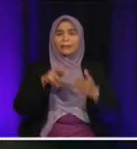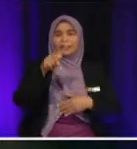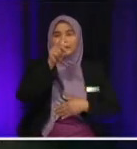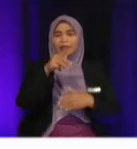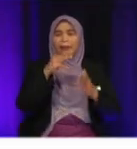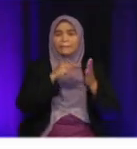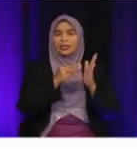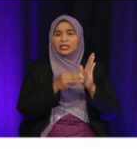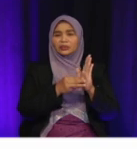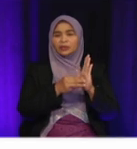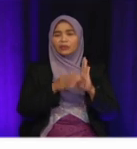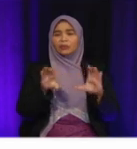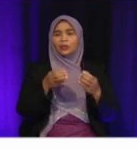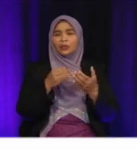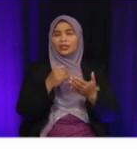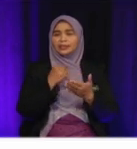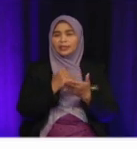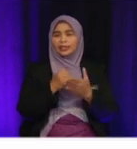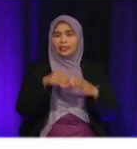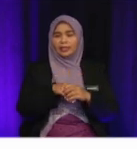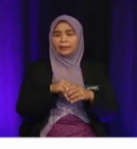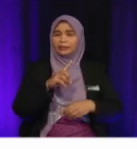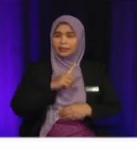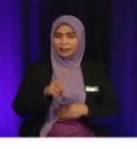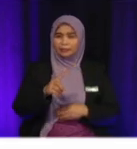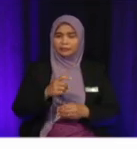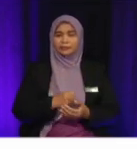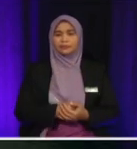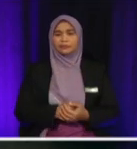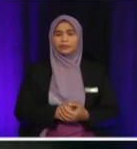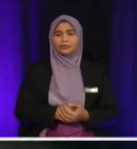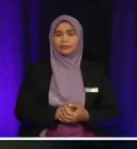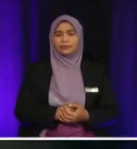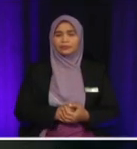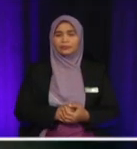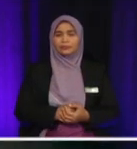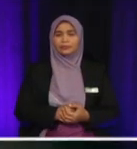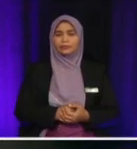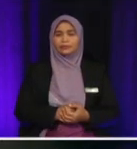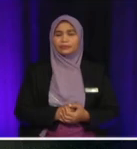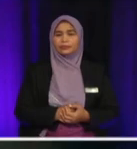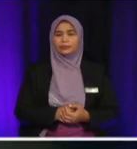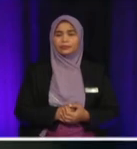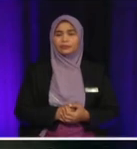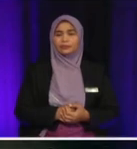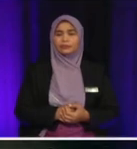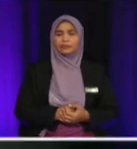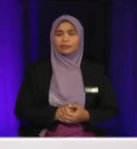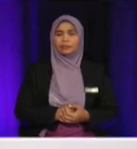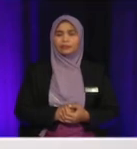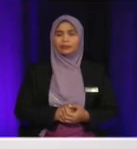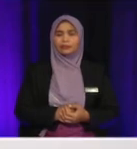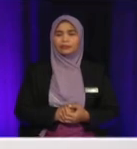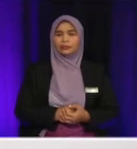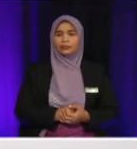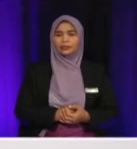maksud jenayah dalam Islam? Siapa nak jawab? Angkat tangan. Okey, terbuka. Okey, okay, nampak Hakim dulu angkat tangan. Okey.